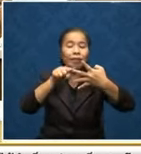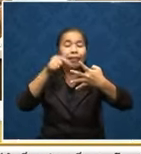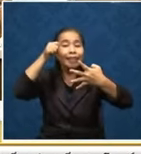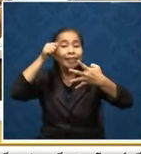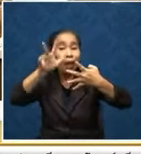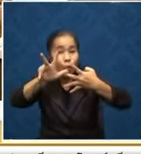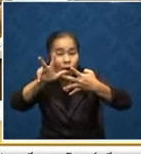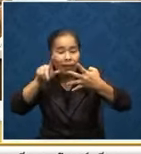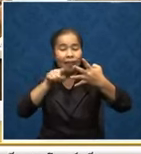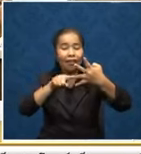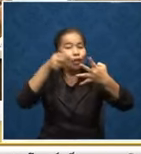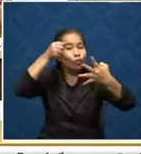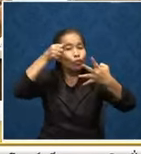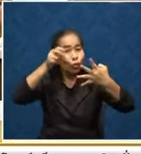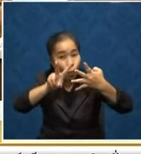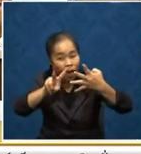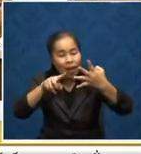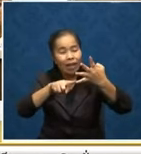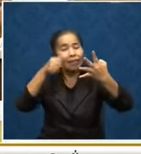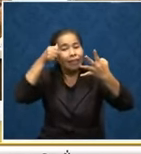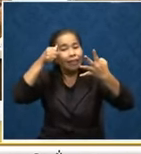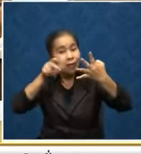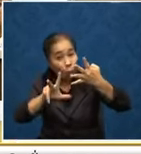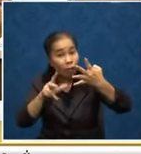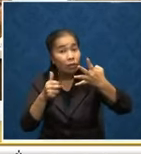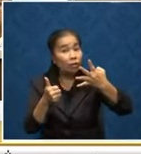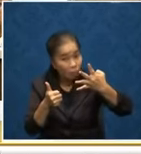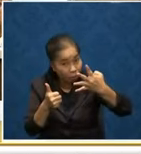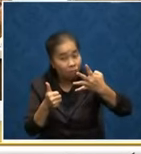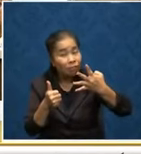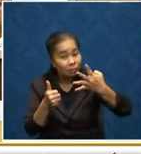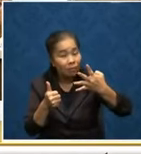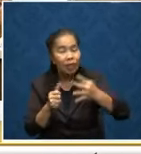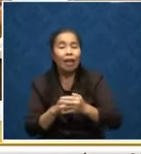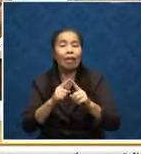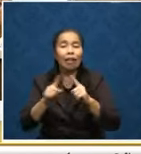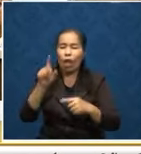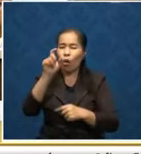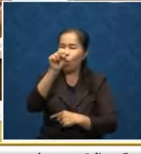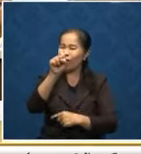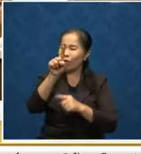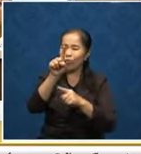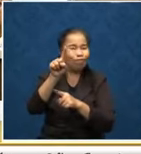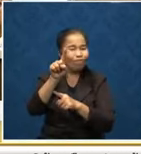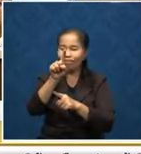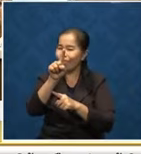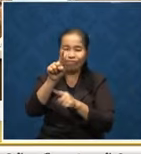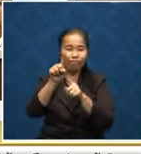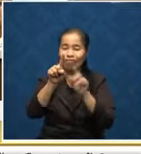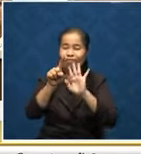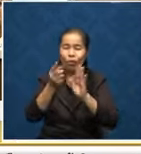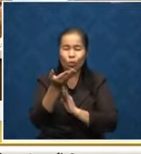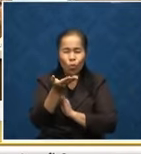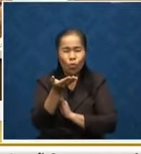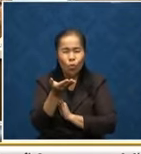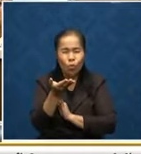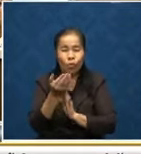มคิดว่าเป็นเรื่องที่จะพบกันครึ่งทางแต่ยังไงก็แล้วแต่วันศุกร์ขอความกรุณาครับท่านขอขอบคุณครับ